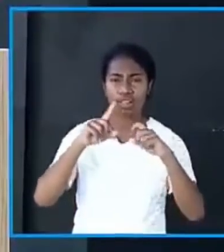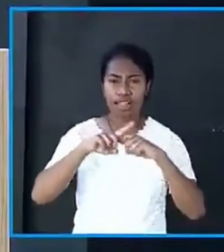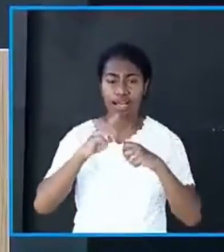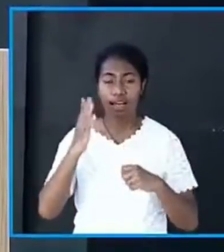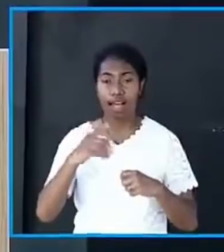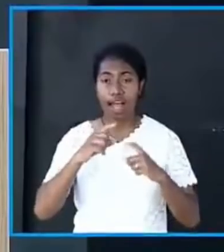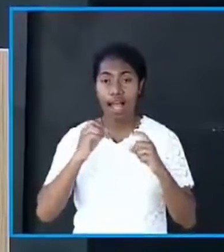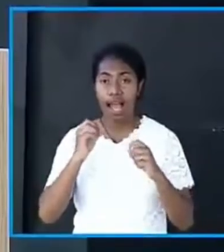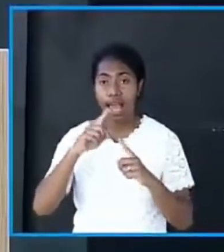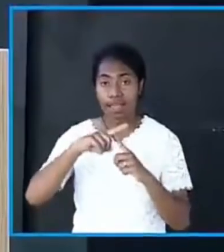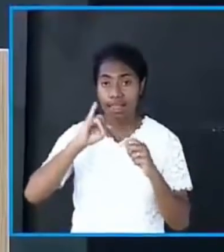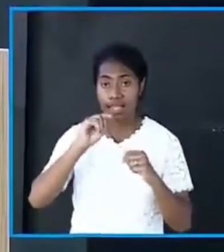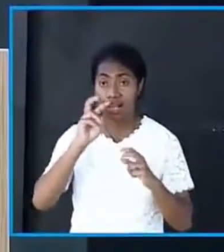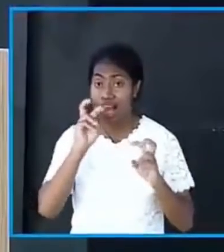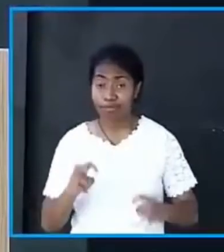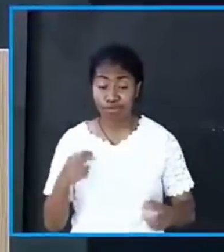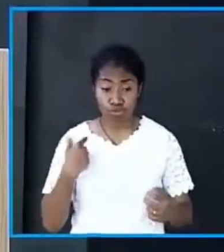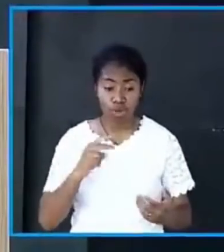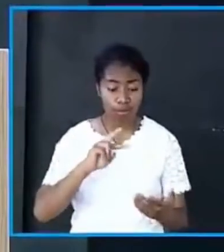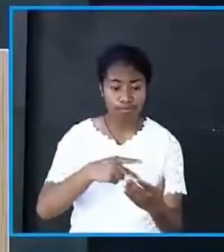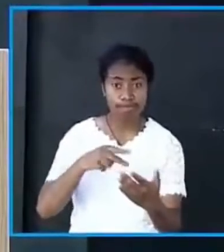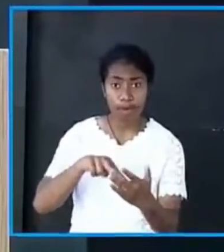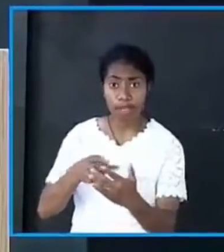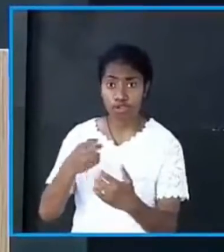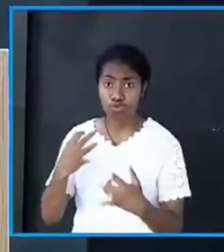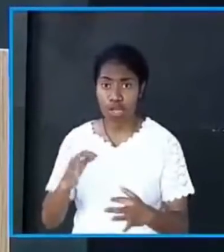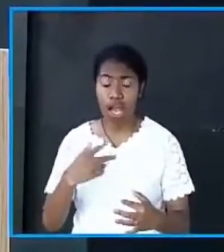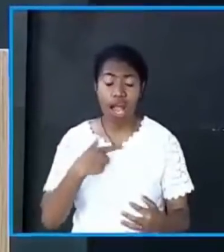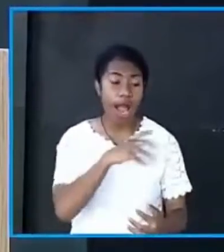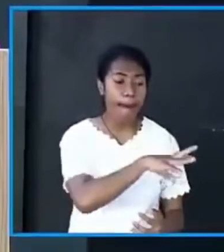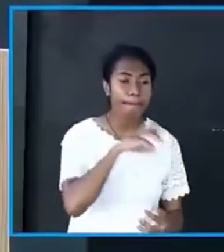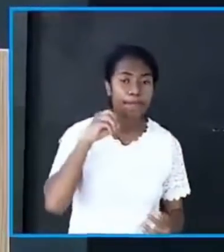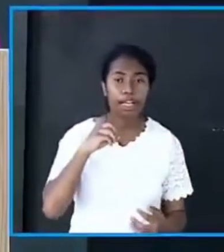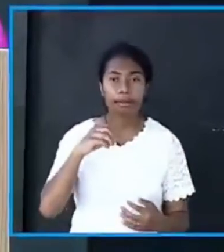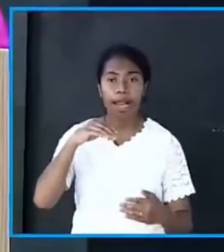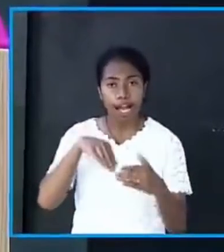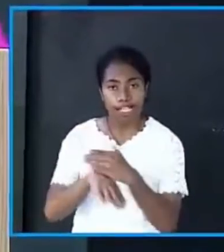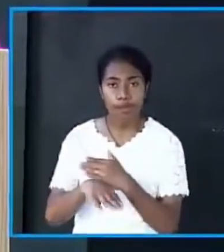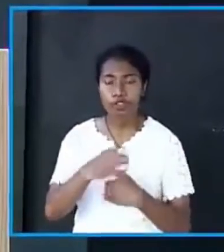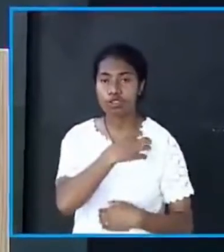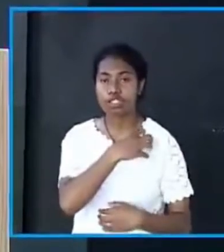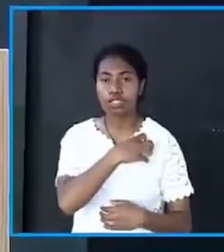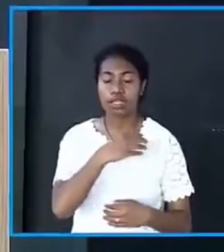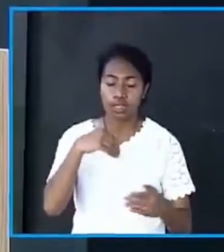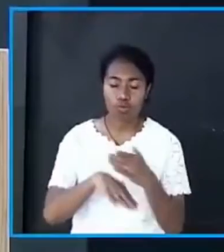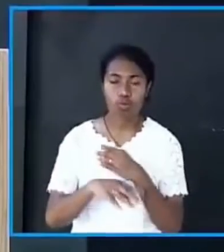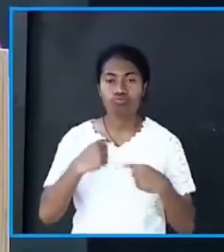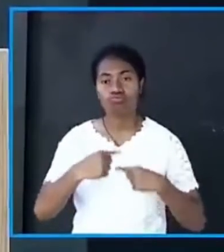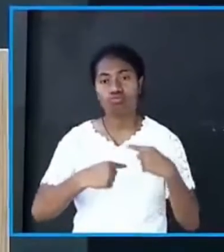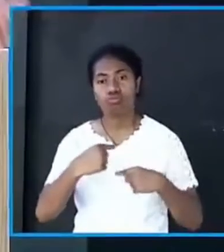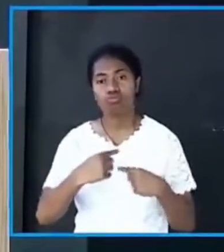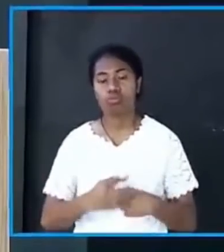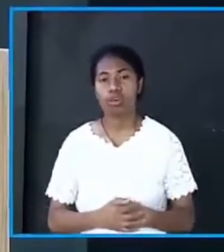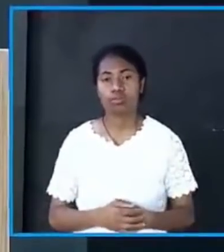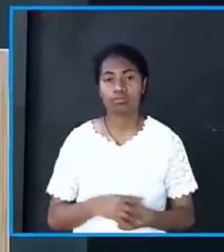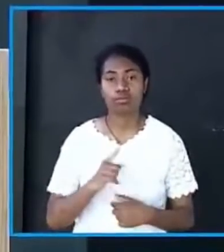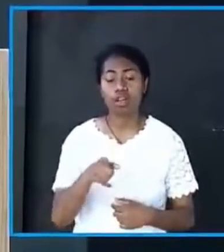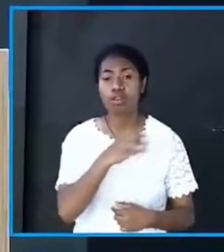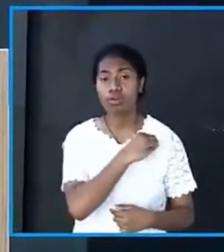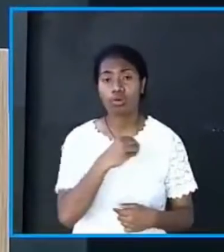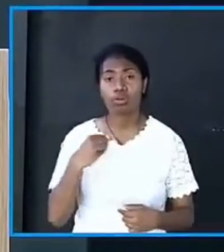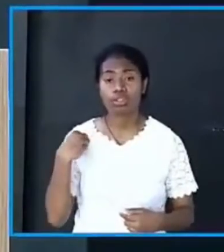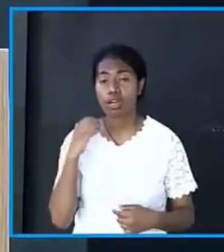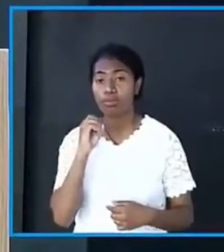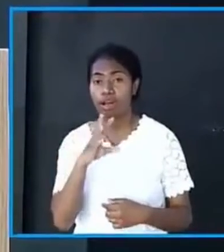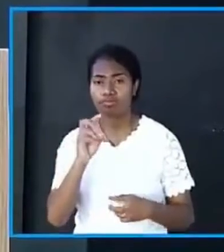utara-timur ambil kembali isi lagi Hai saya tidak terlalu mengerti prinsipnya Pak Dokter mungkin lebih tahu